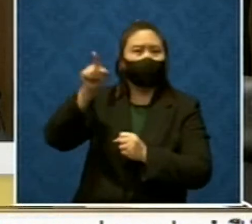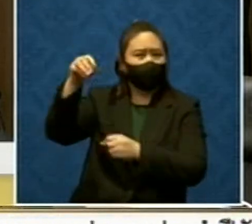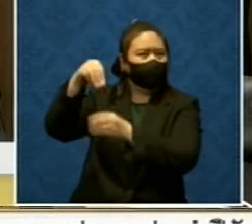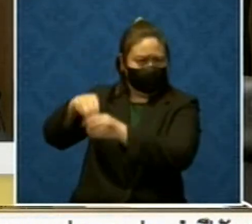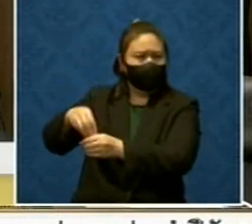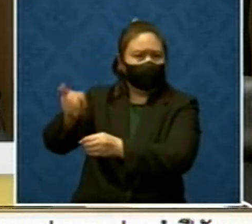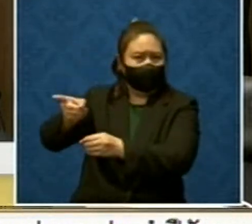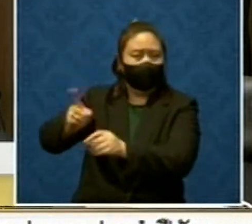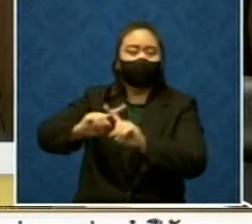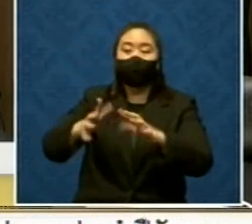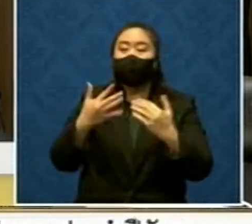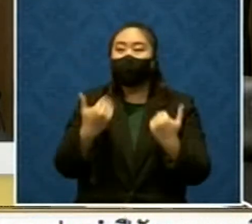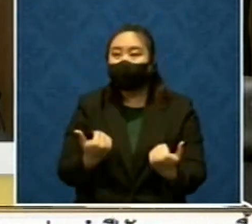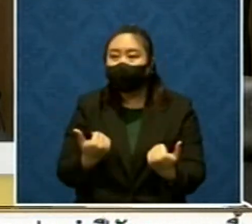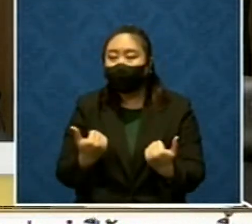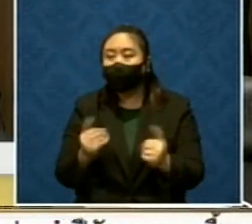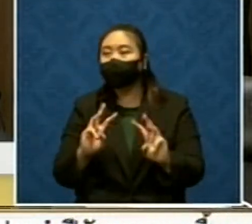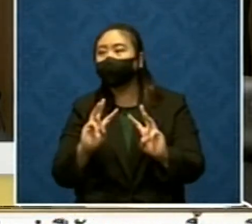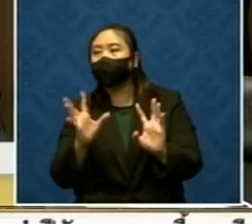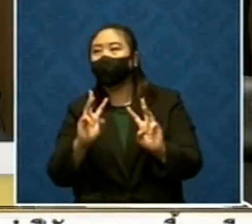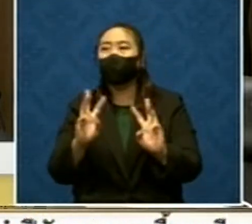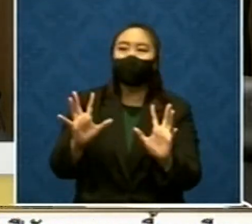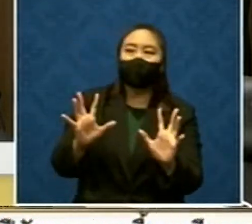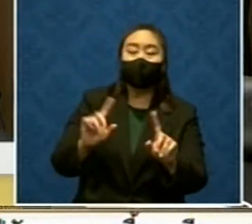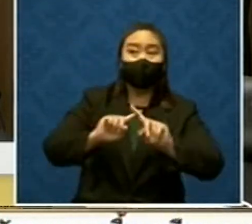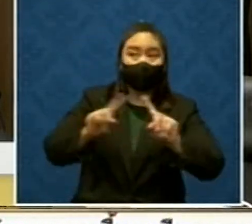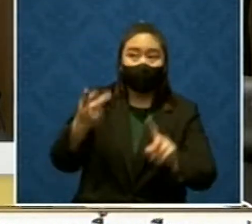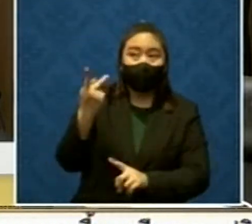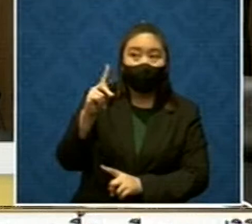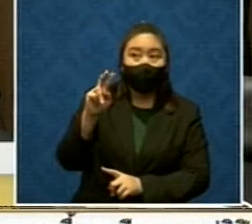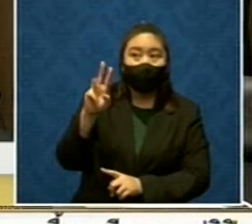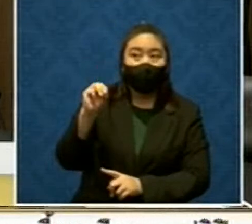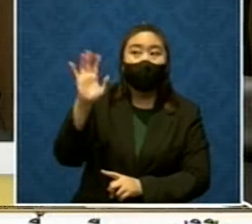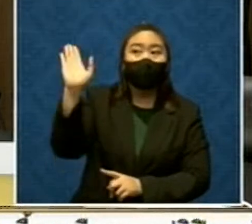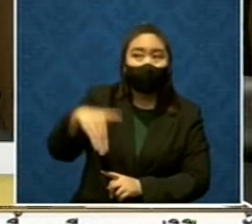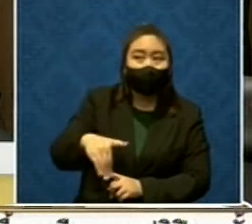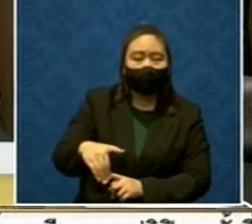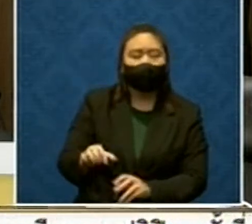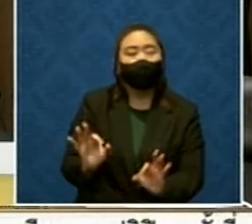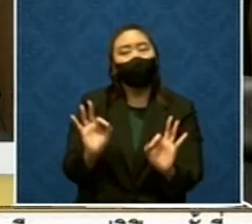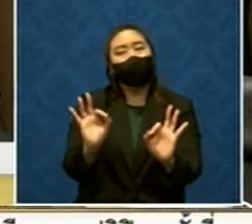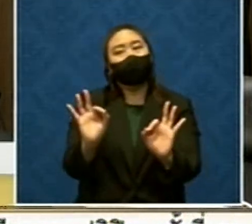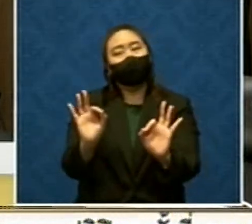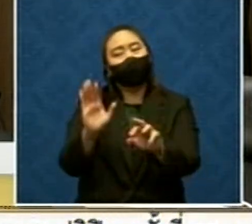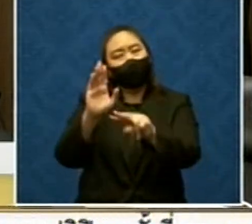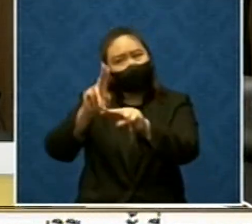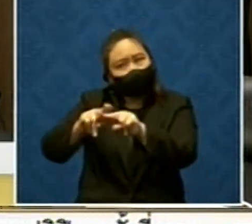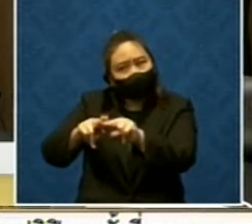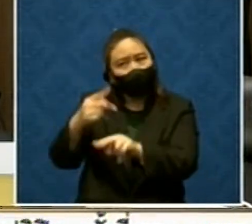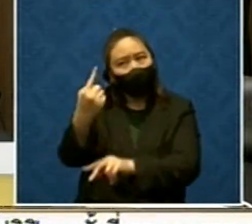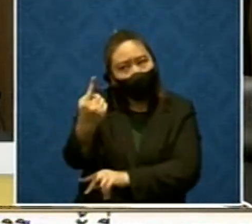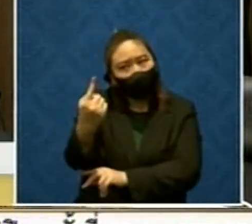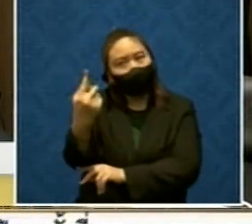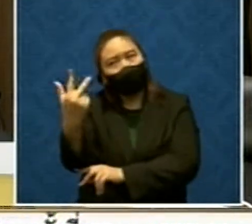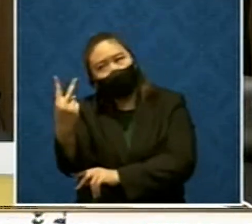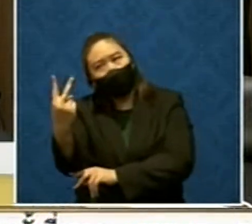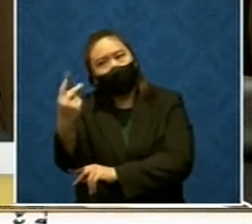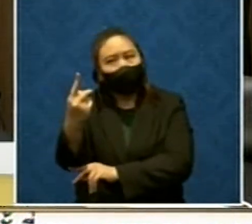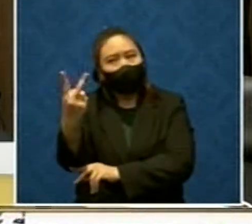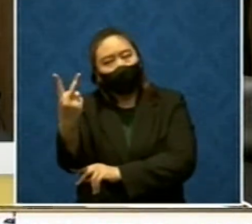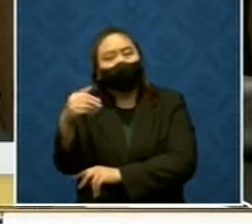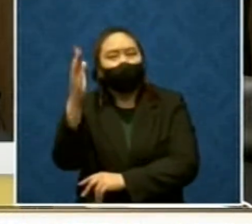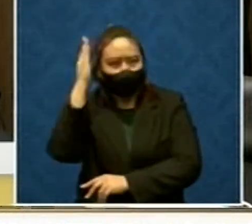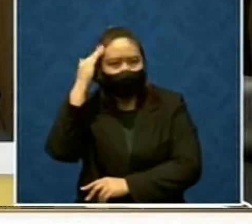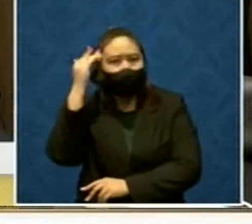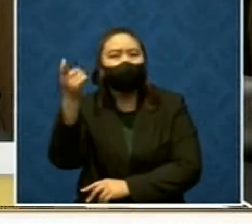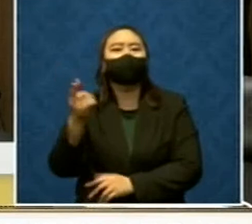จจะมีภารกิจไม่ว่ากันแต่ว่ามีครม.มาก็ยังดีอย่างน้อยนั่งคนสองคนจะได้รับทราบกันผ